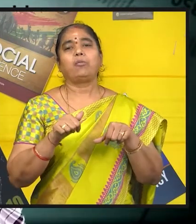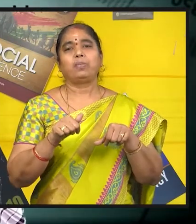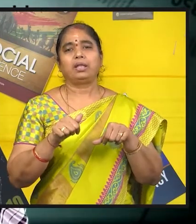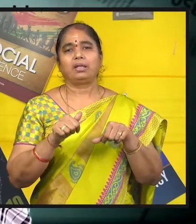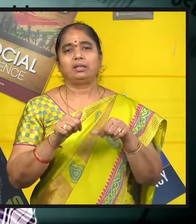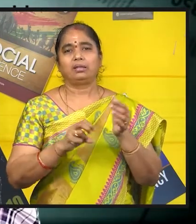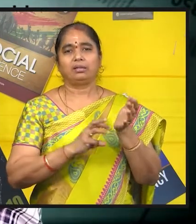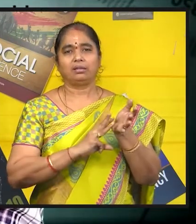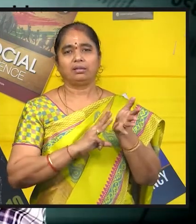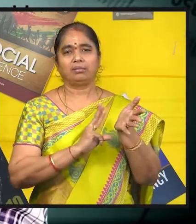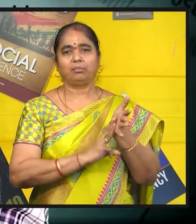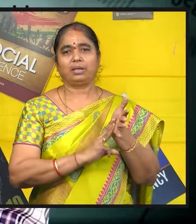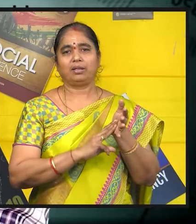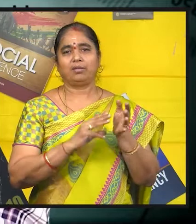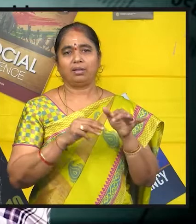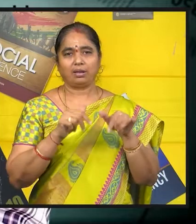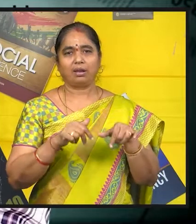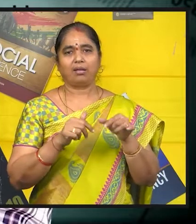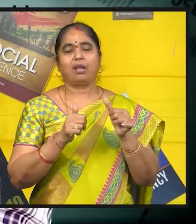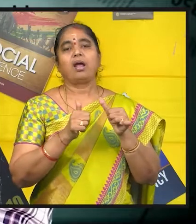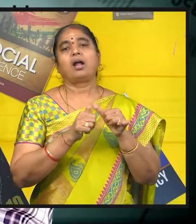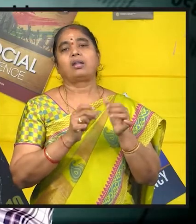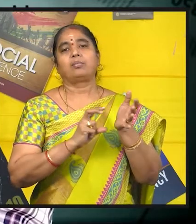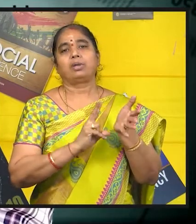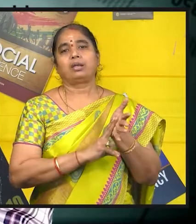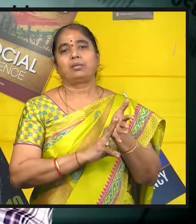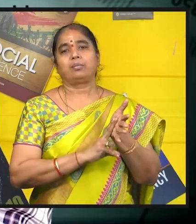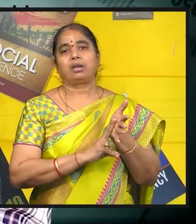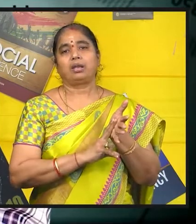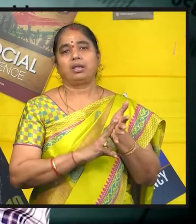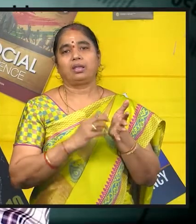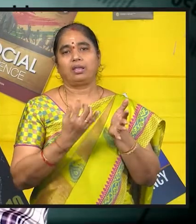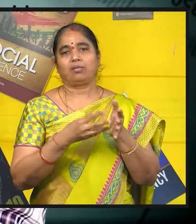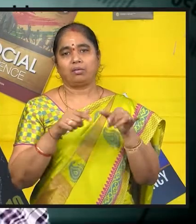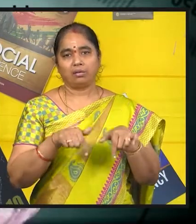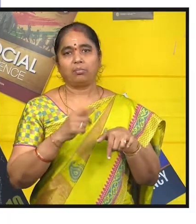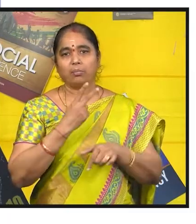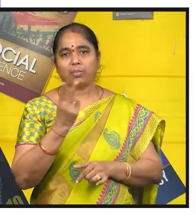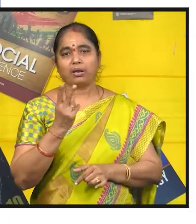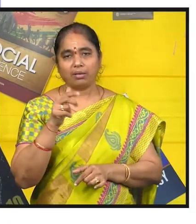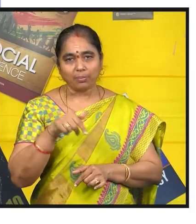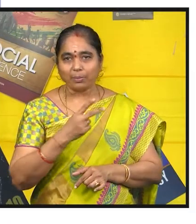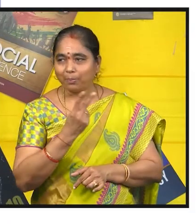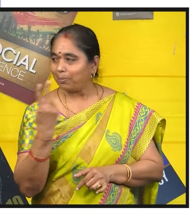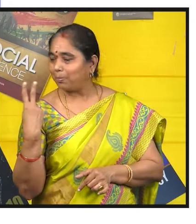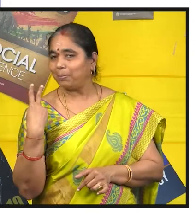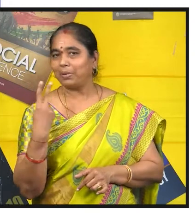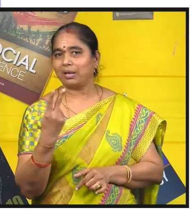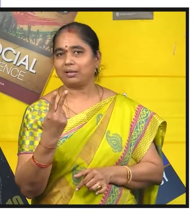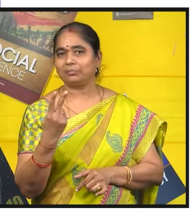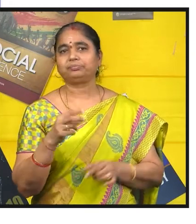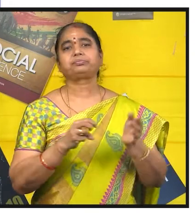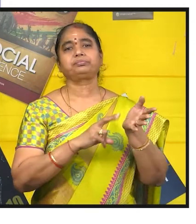எதை அடிப்படையாக கொண்டு அமைய வேண்டும்? அணு எண்ணை அடிப்படையாக கொண்டு அமைய வேண்டும். இங்கே நம்ம பார்க்குறோம், சோடியத்தை